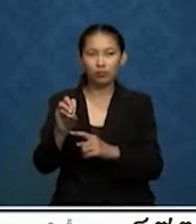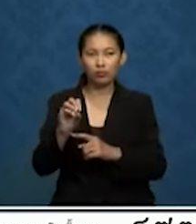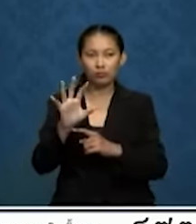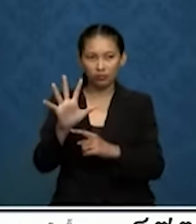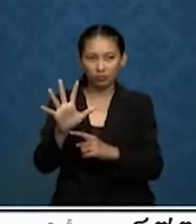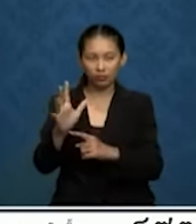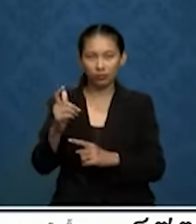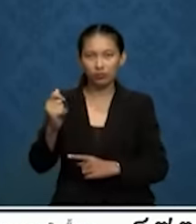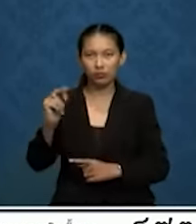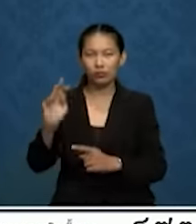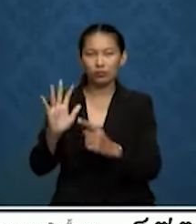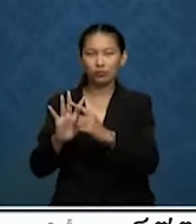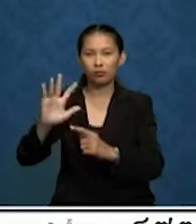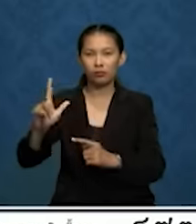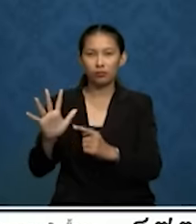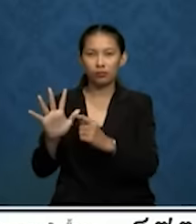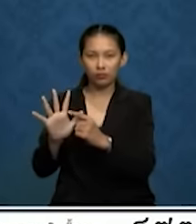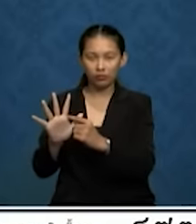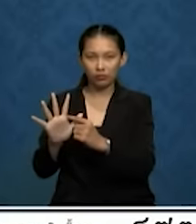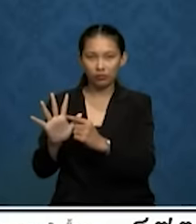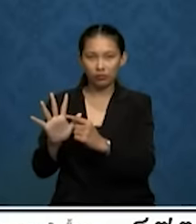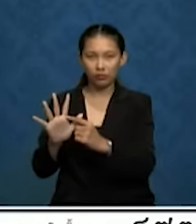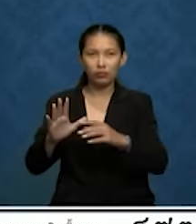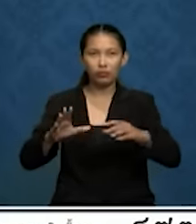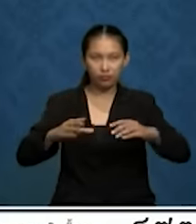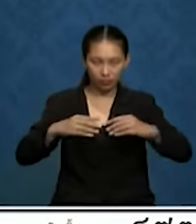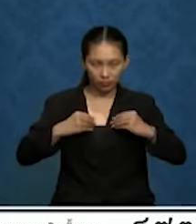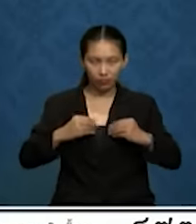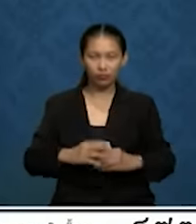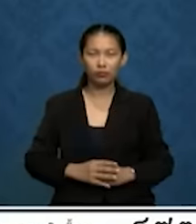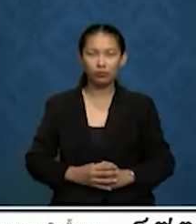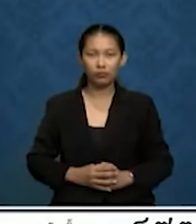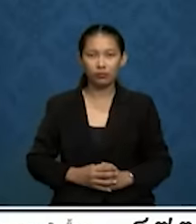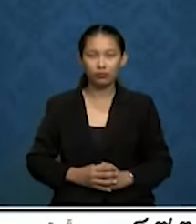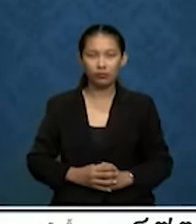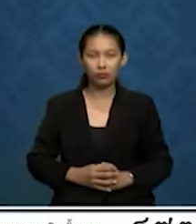465นายอนุชานาคาใส เห็นชอบครับ